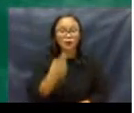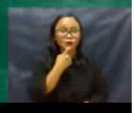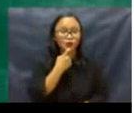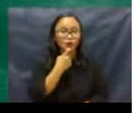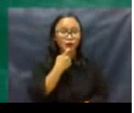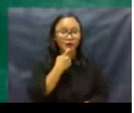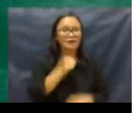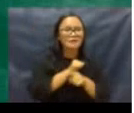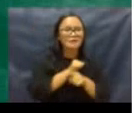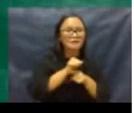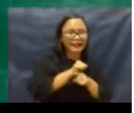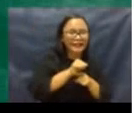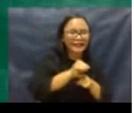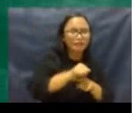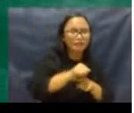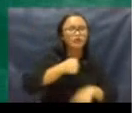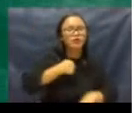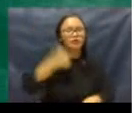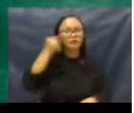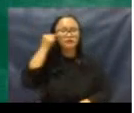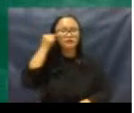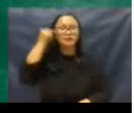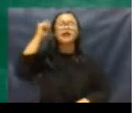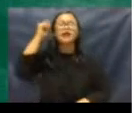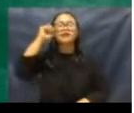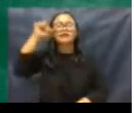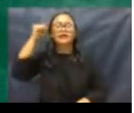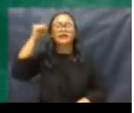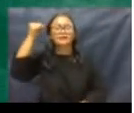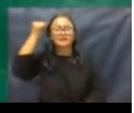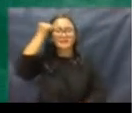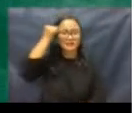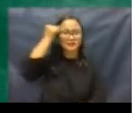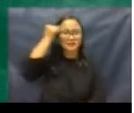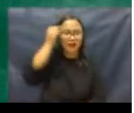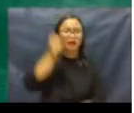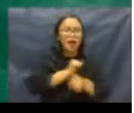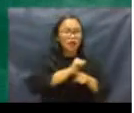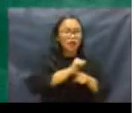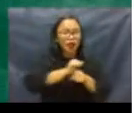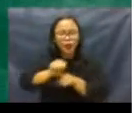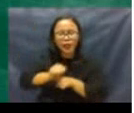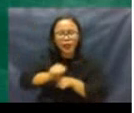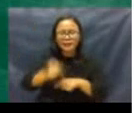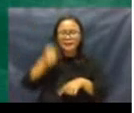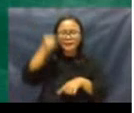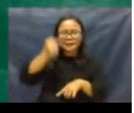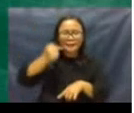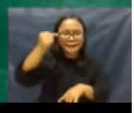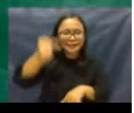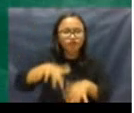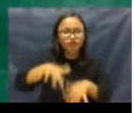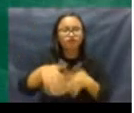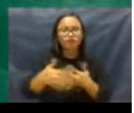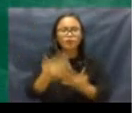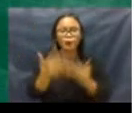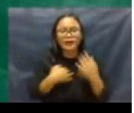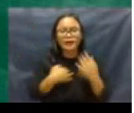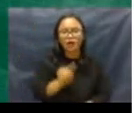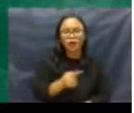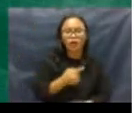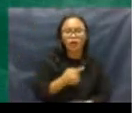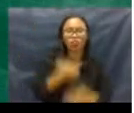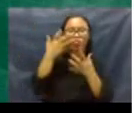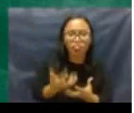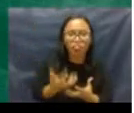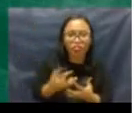latihan saya saja saya berpikir. Ajak dan latih murid sesering mungkin, walaupun di awal terasa berat, lama-lama mereka akan